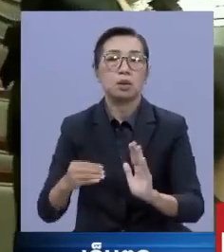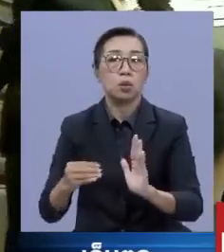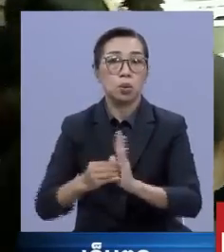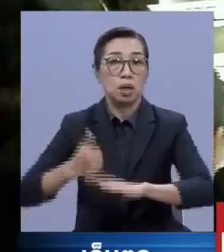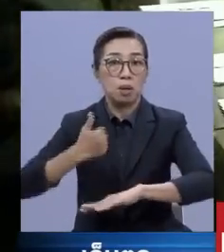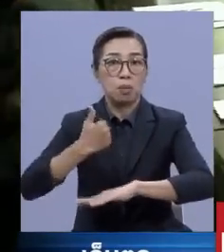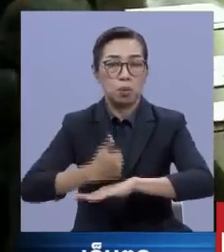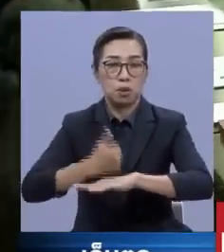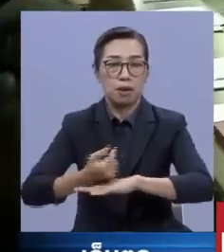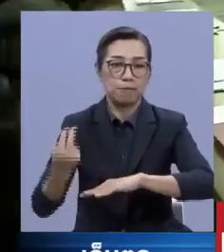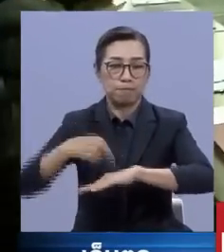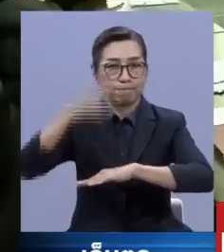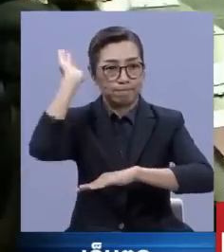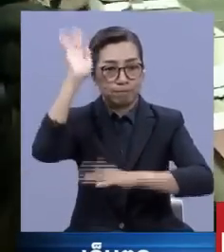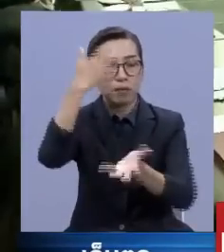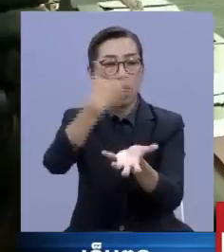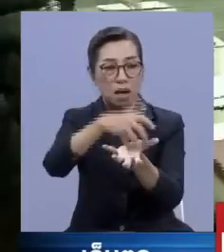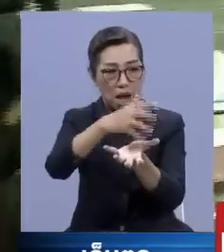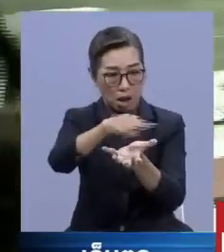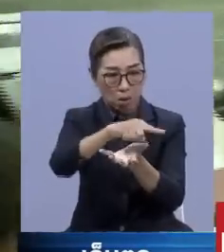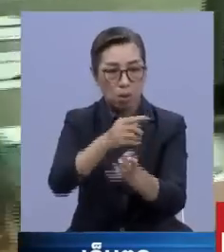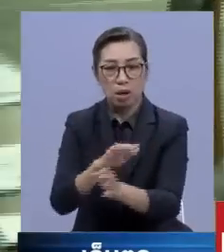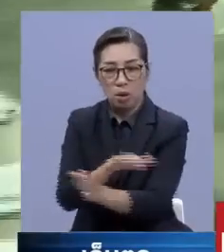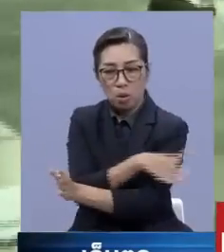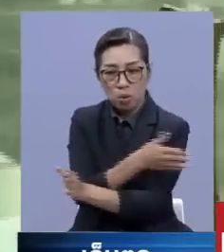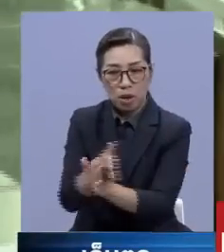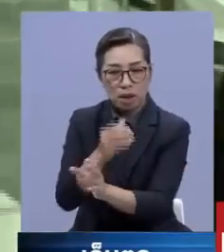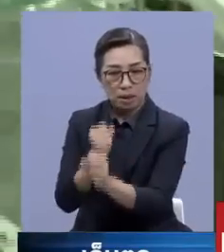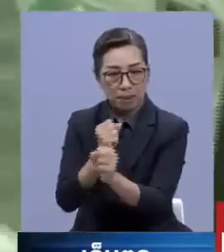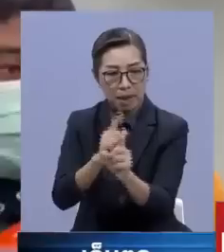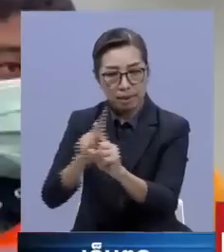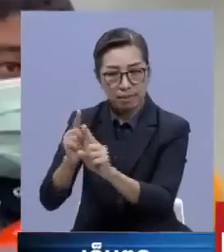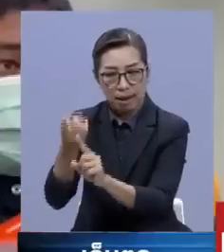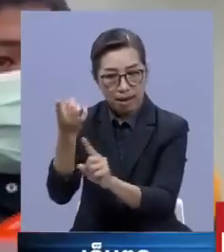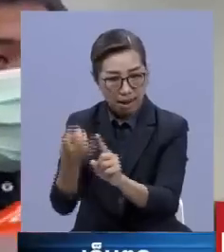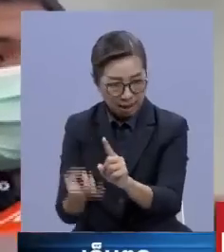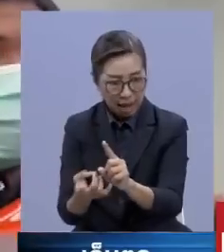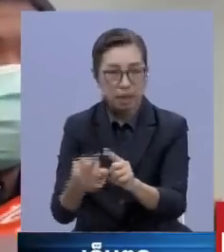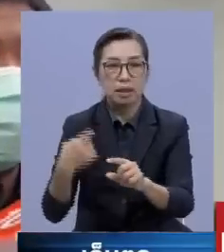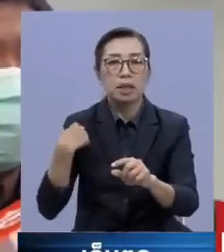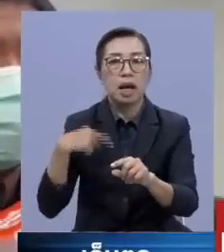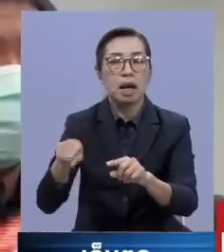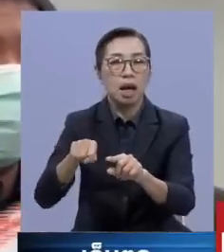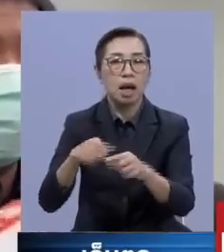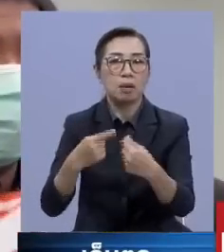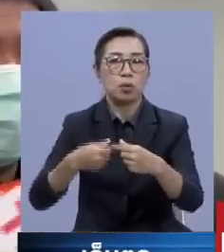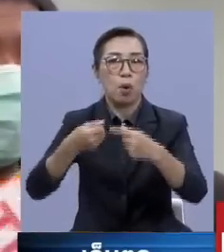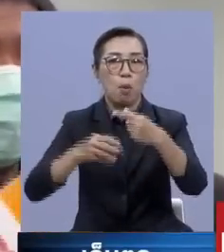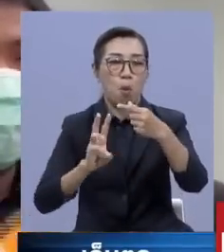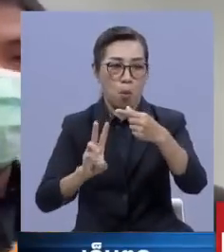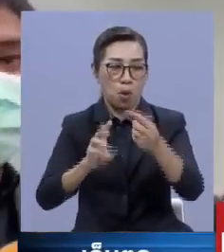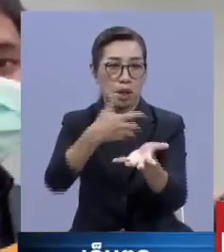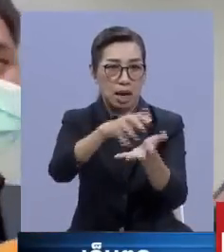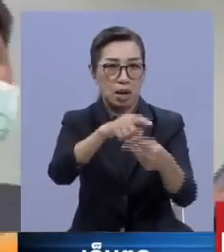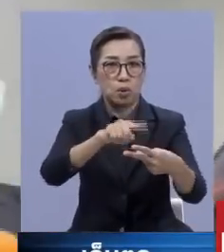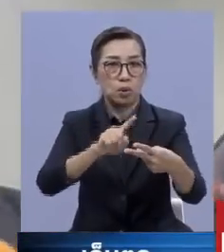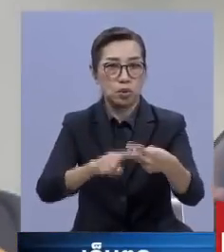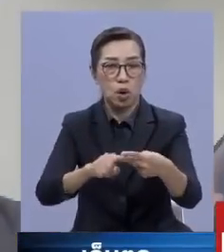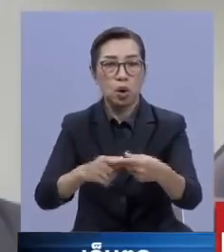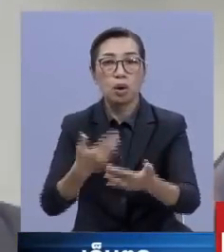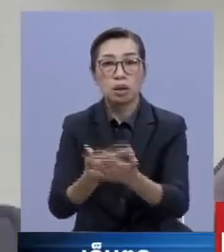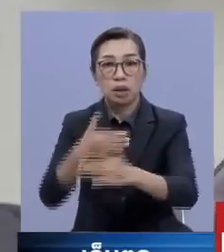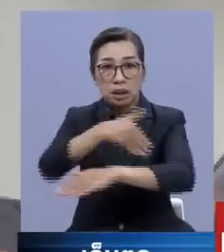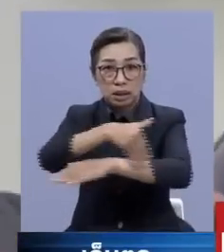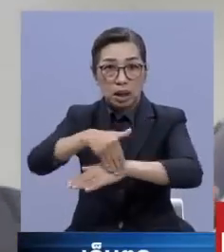เทพมหานครจะมีการรายงานผลการดำเนินงานตามยัตติของสก.รวม6เรื่องและรายงานผลการตรวจสอบรายงานการเงิน